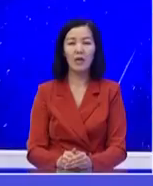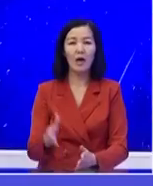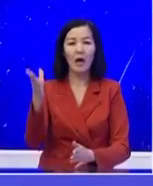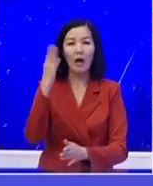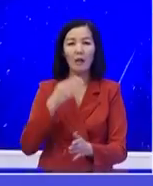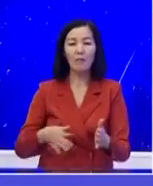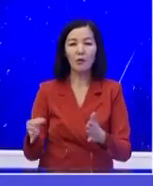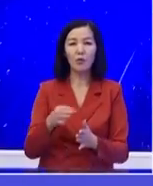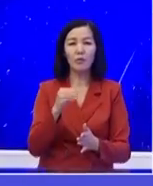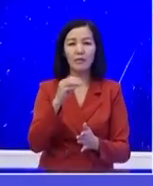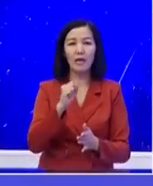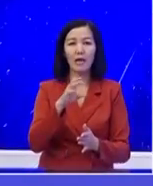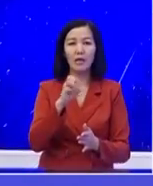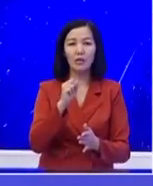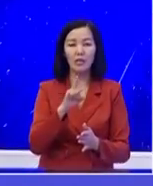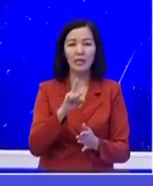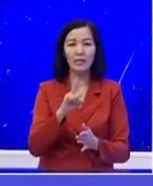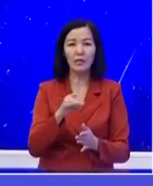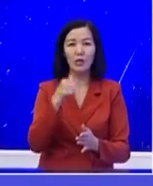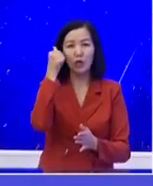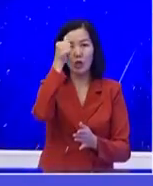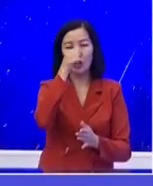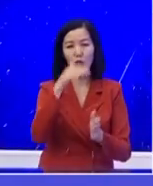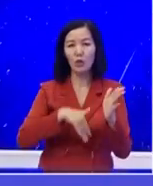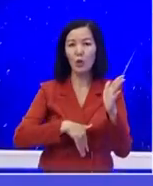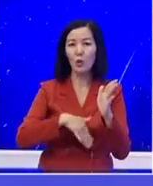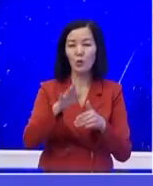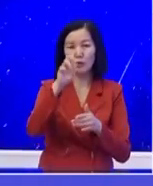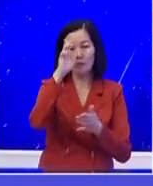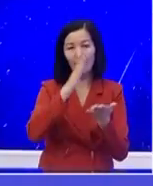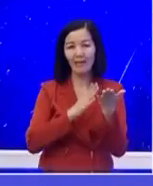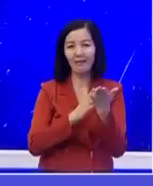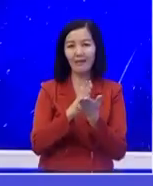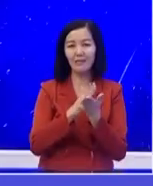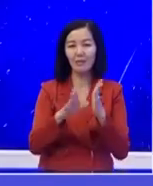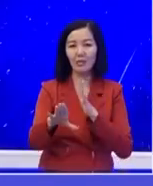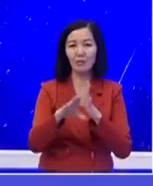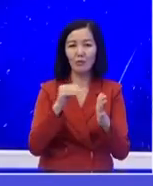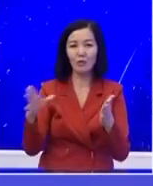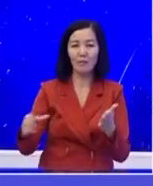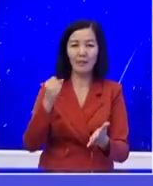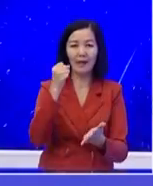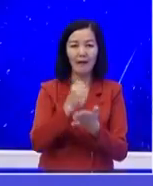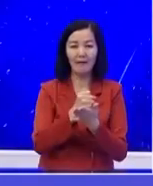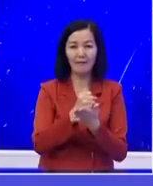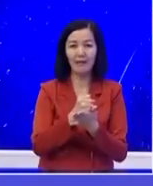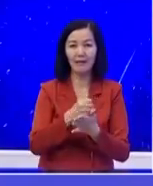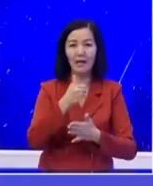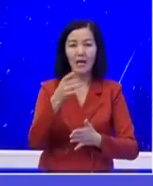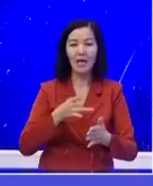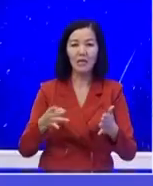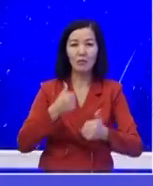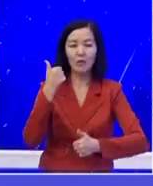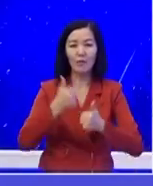Жетісулық Ажар Қалиева жылдың үздік мемлекеттік қызметшісі атанды. Қапшағай қалалық білім бөлімінің бас маманы республикалық байқауда топ